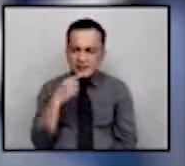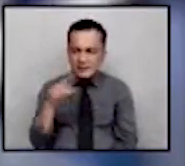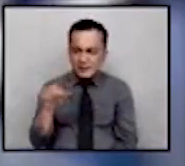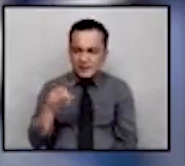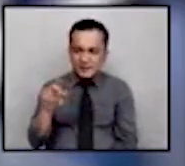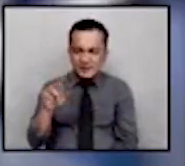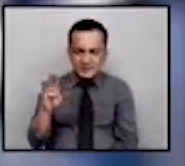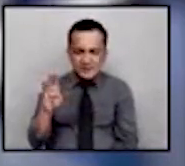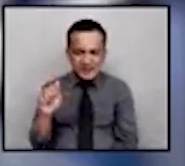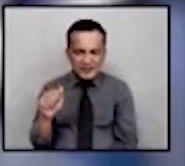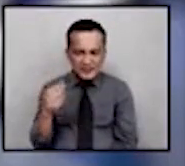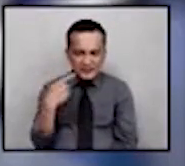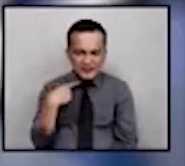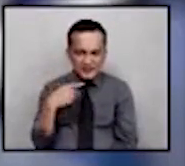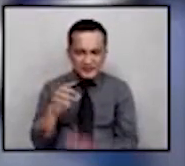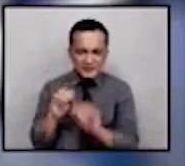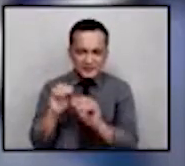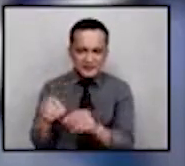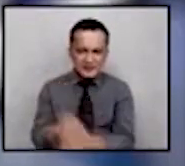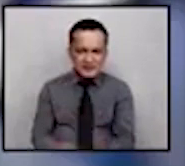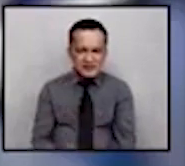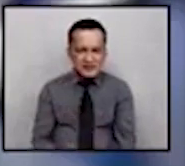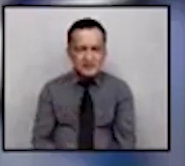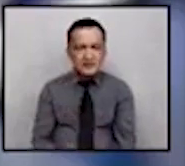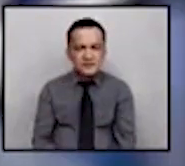Lalagyan natin ang Zumba doon. So, sa